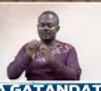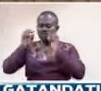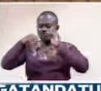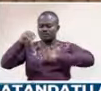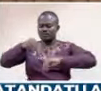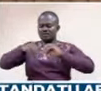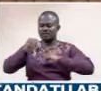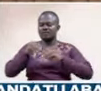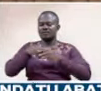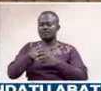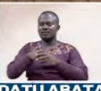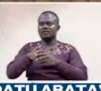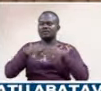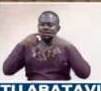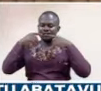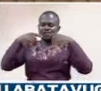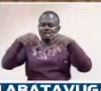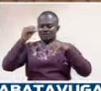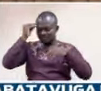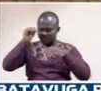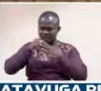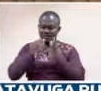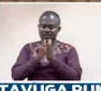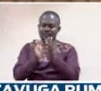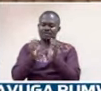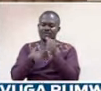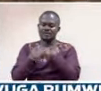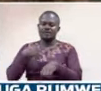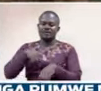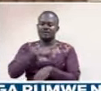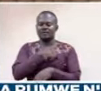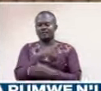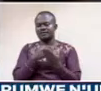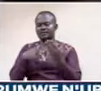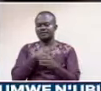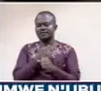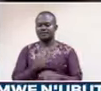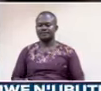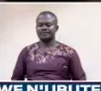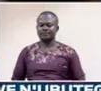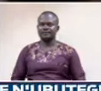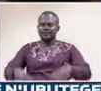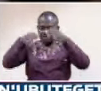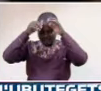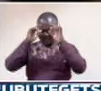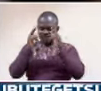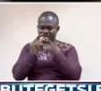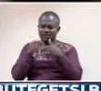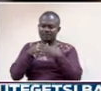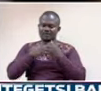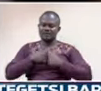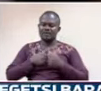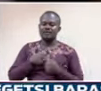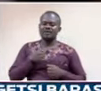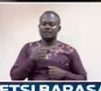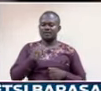n'umusanzu muyegeza butuma muri rusange no mu bikorwa bya Kiliziya dukora. Perezida w'Inama y'Episkopi Gatolika mu Rwanda